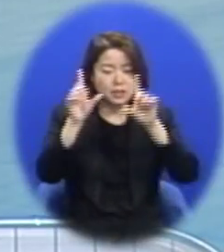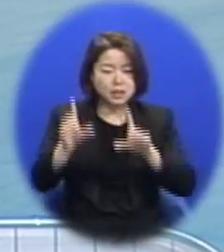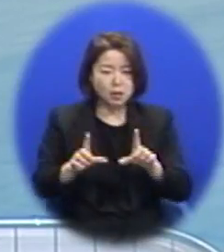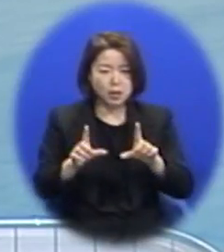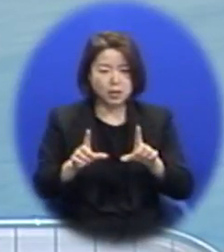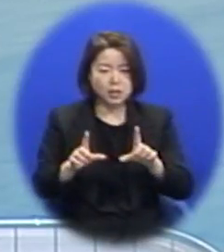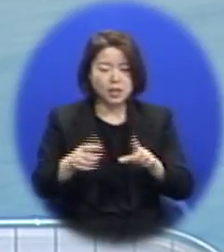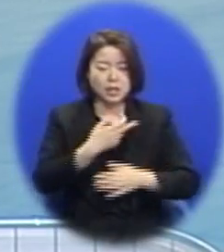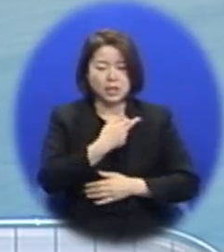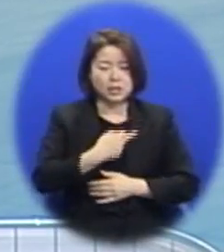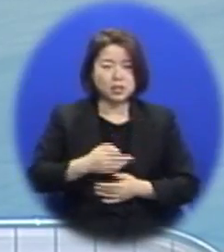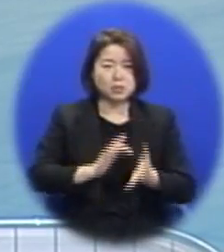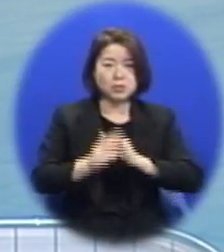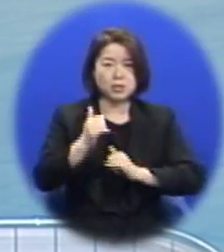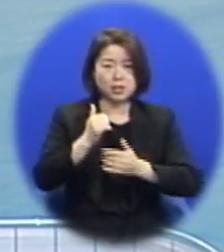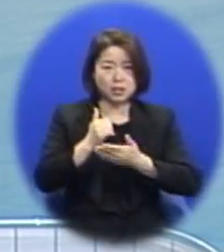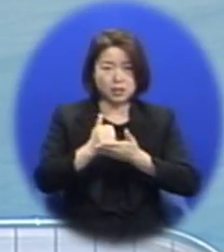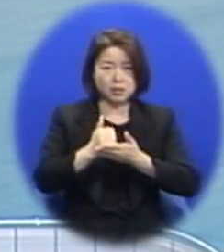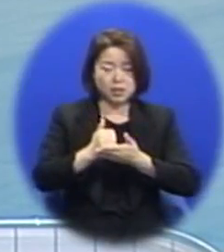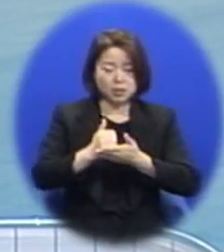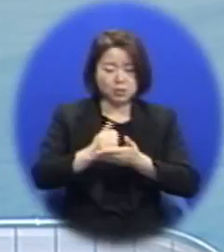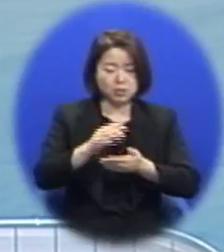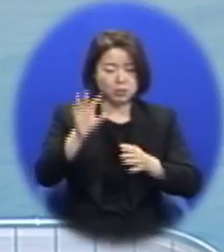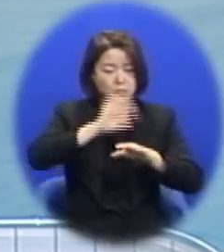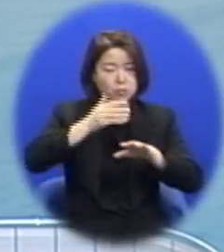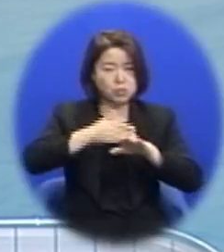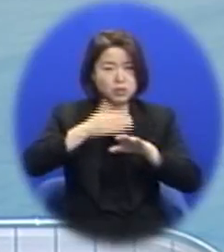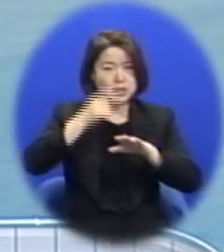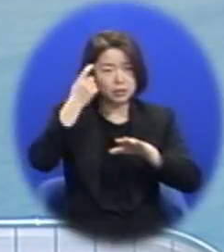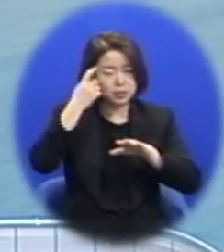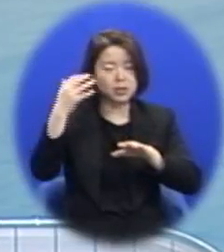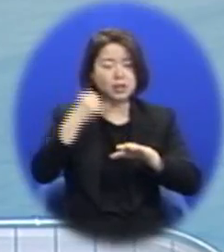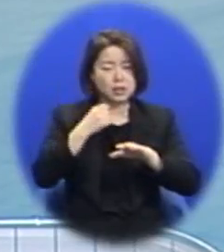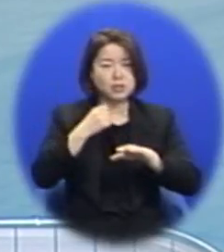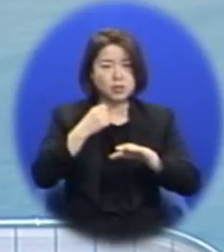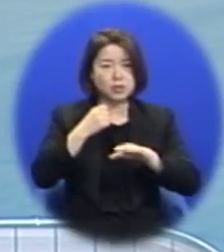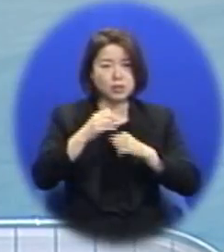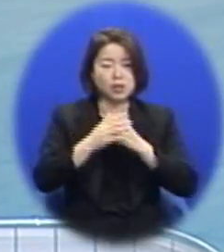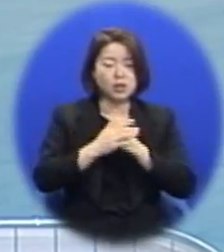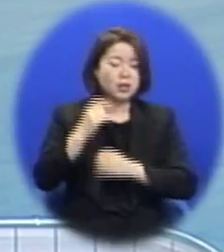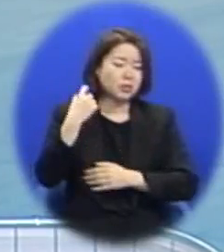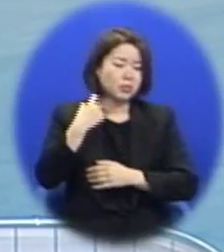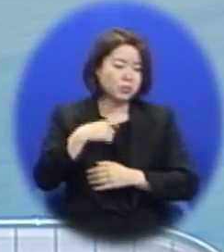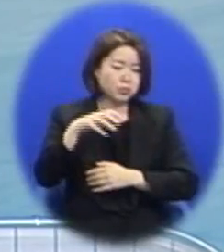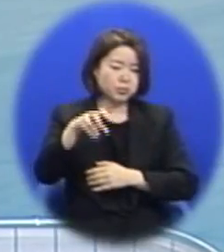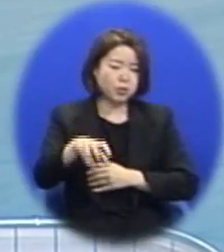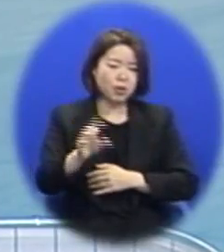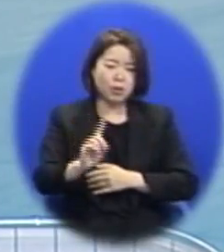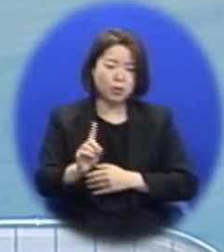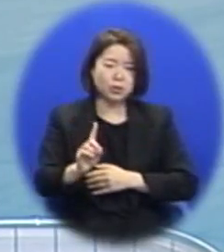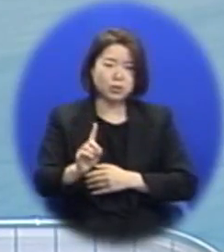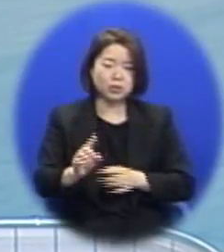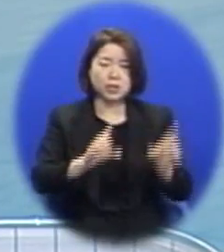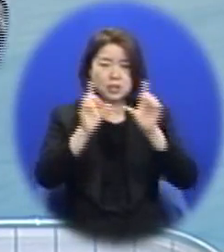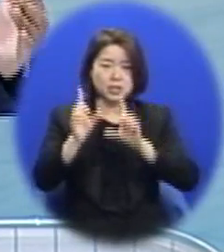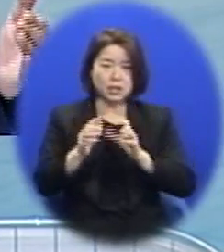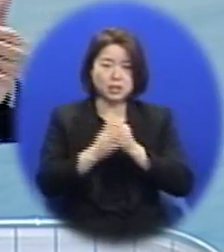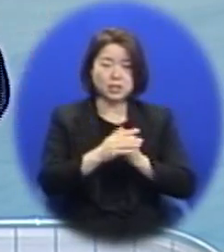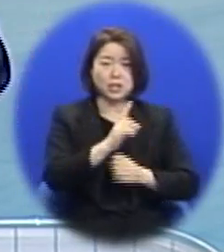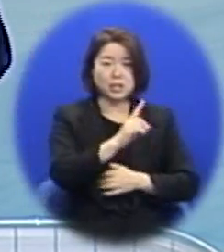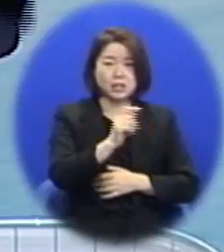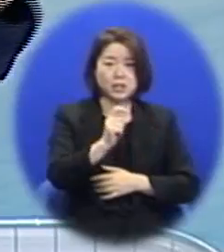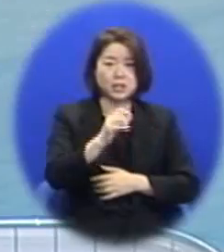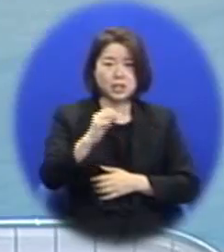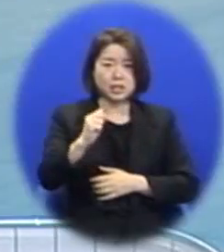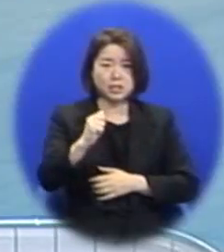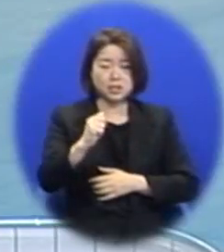믿겠습니다. 그리고 수도원에서는 도대체 어떤 일과로 사는지, DTS 가면 도대체 어떤 강의를